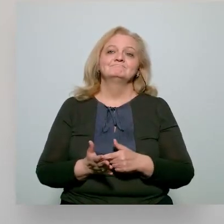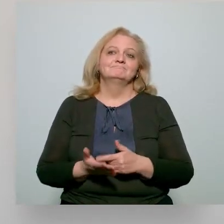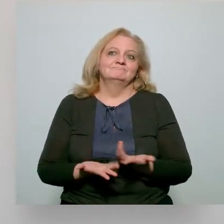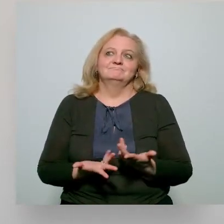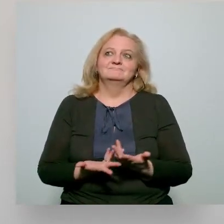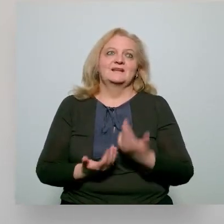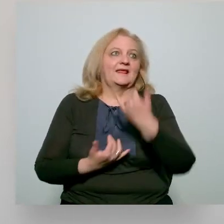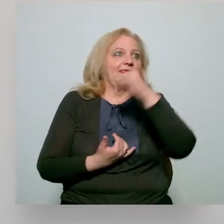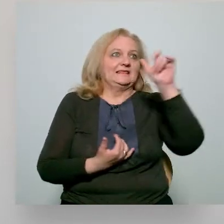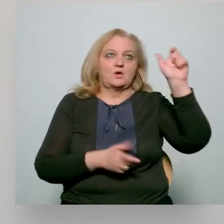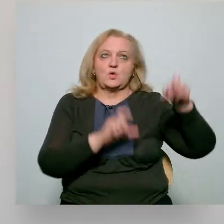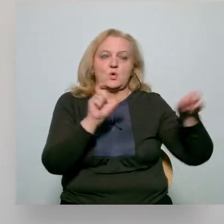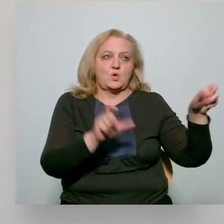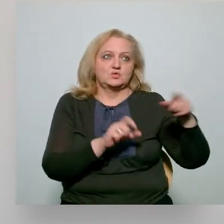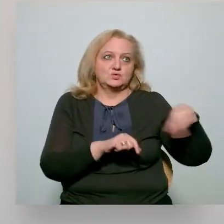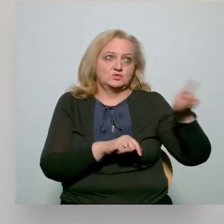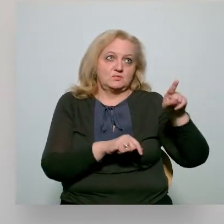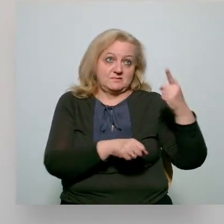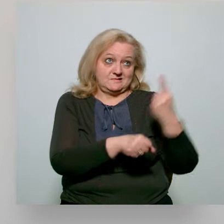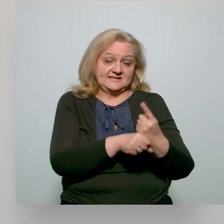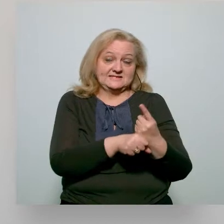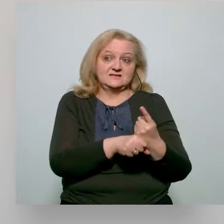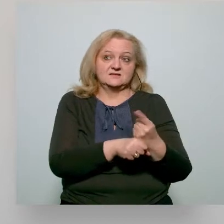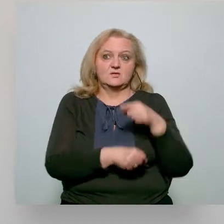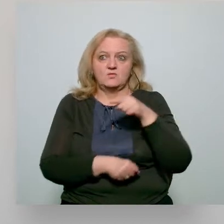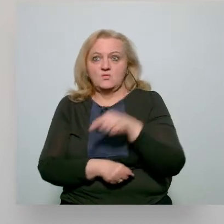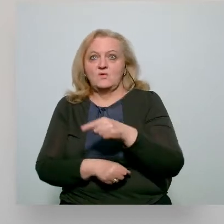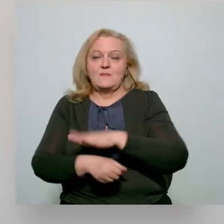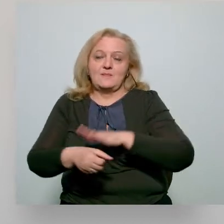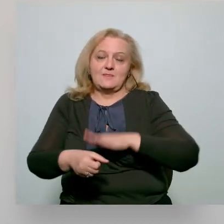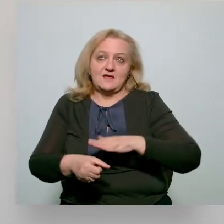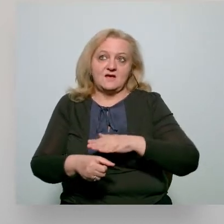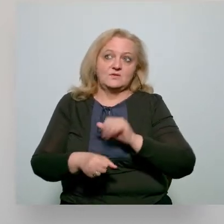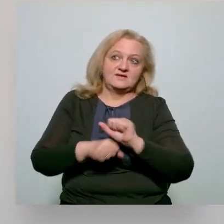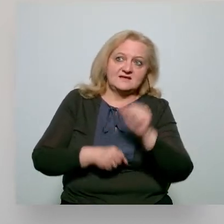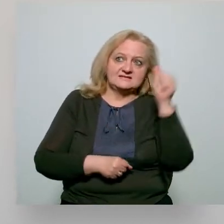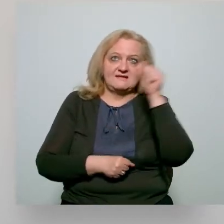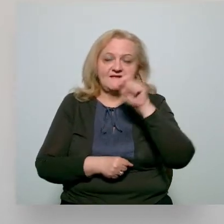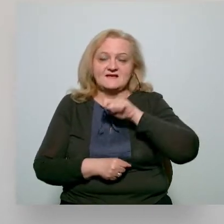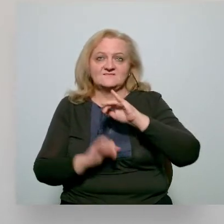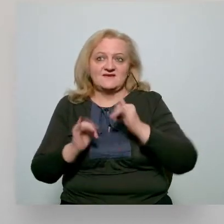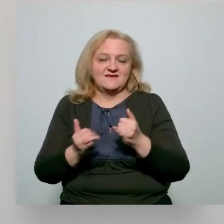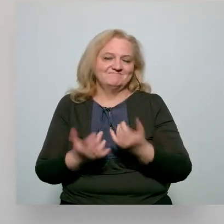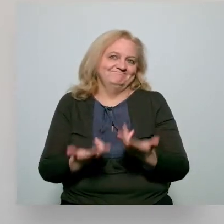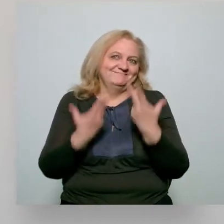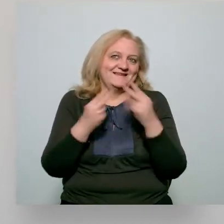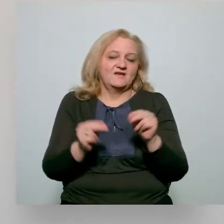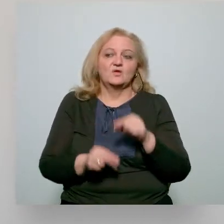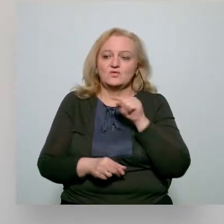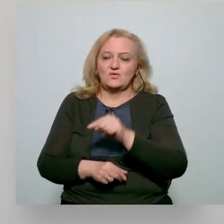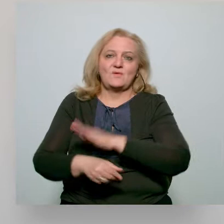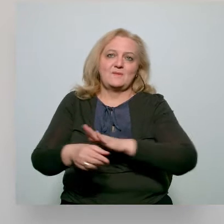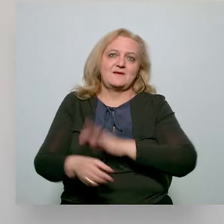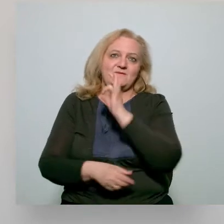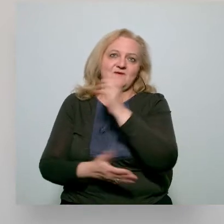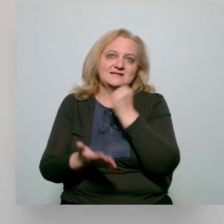decydować, czy istnieje ten lub inny naród, czy nie istnieje, jak się nazywa, ponieważ to jest kwestia sprawa samego narodu. Nikt nie